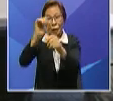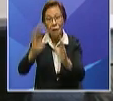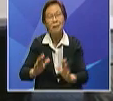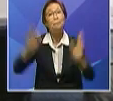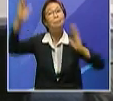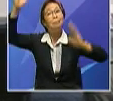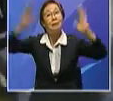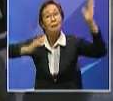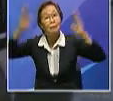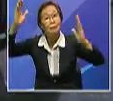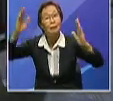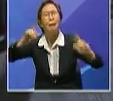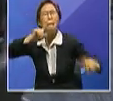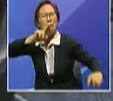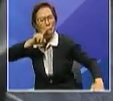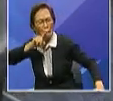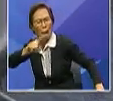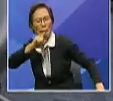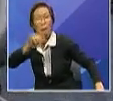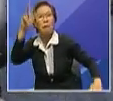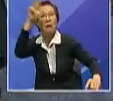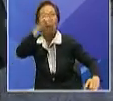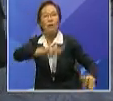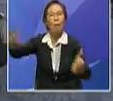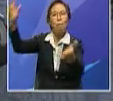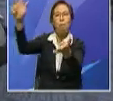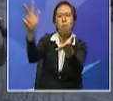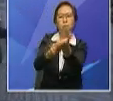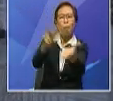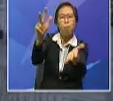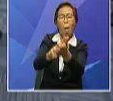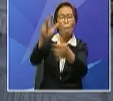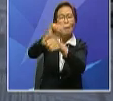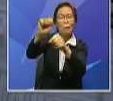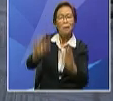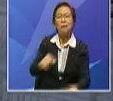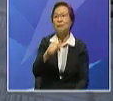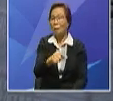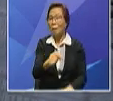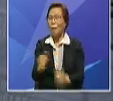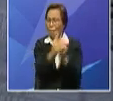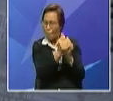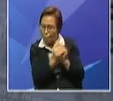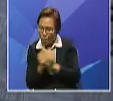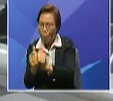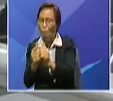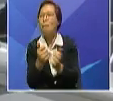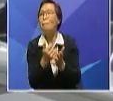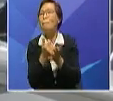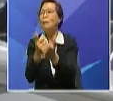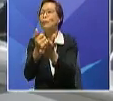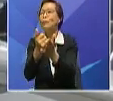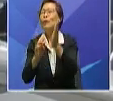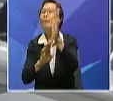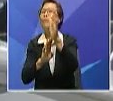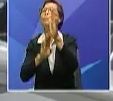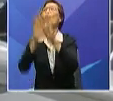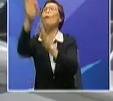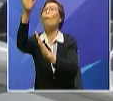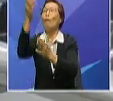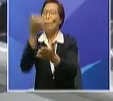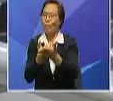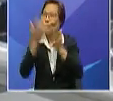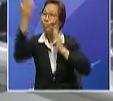Malaysia sesungguhnya kerajaan bagi cerah warga pekerja ya curut bersama-sama membantu memulihkan smule